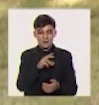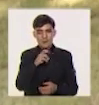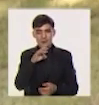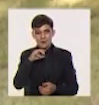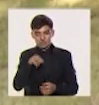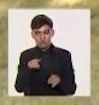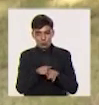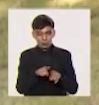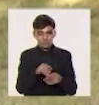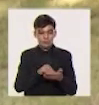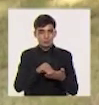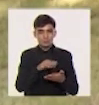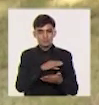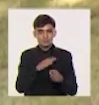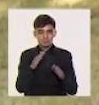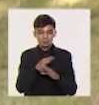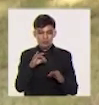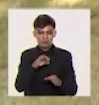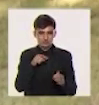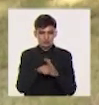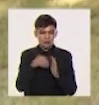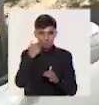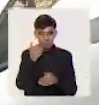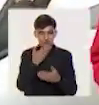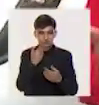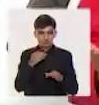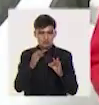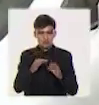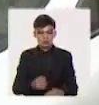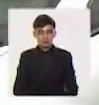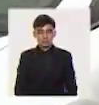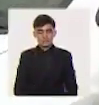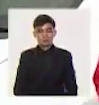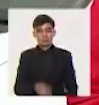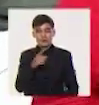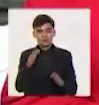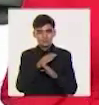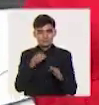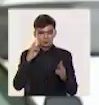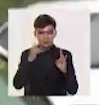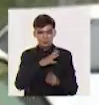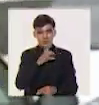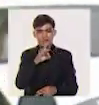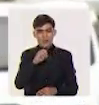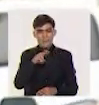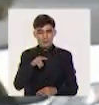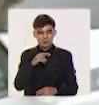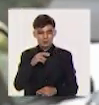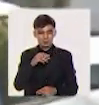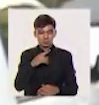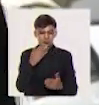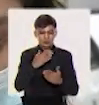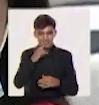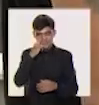да жазған. Бұда тұрған ештеңе жоқ. Ал атышулы рэпер Жан Ахмадиев ер азаматтың